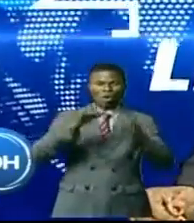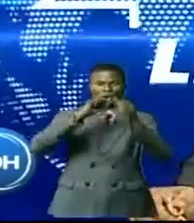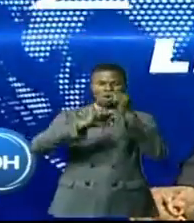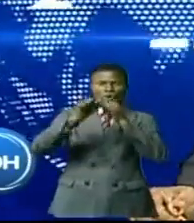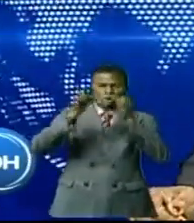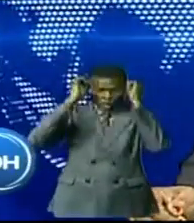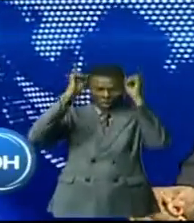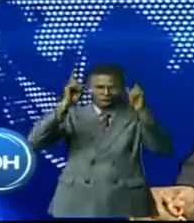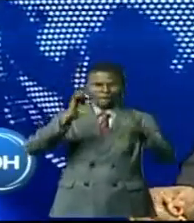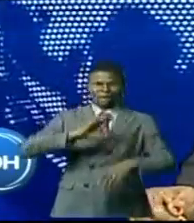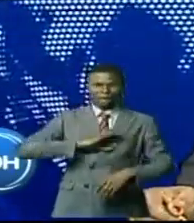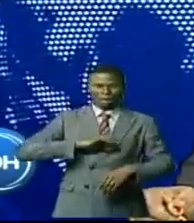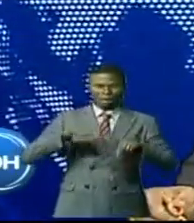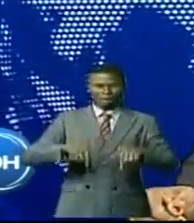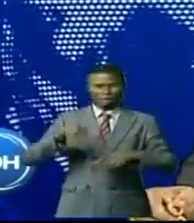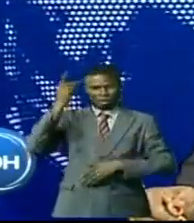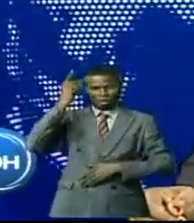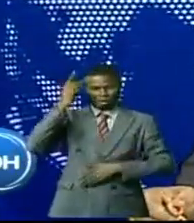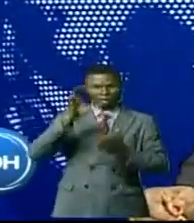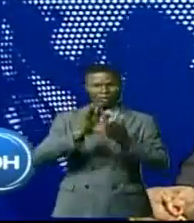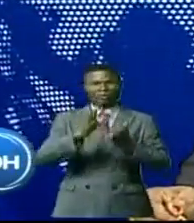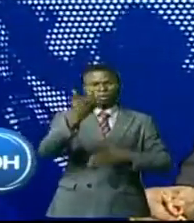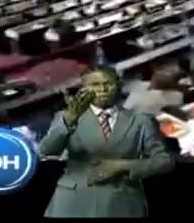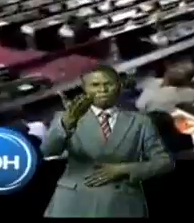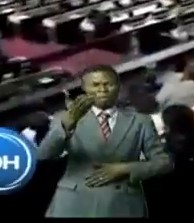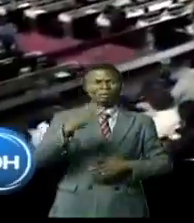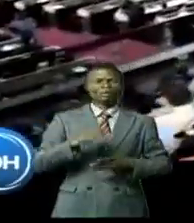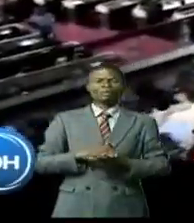d'éducation civique à Kinshasa, Pierre Mboussaïdi.